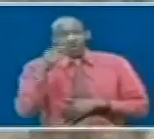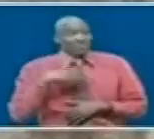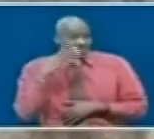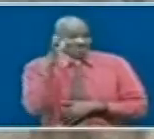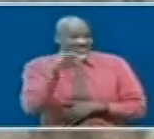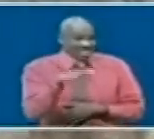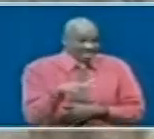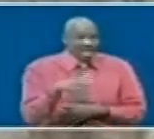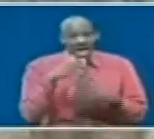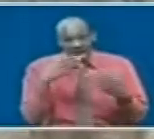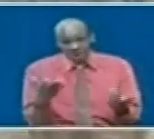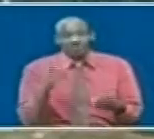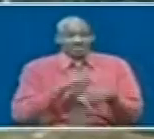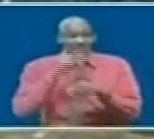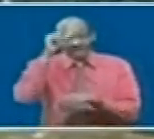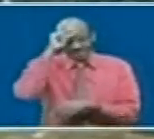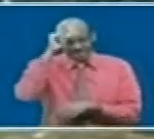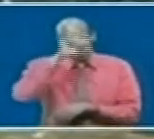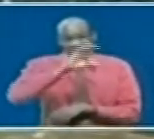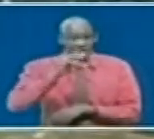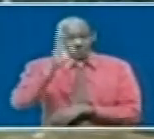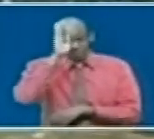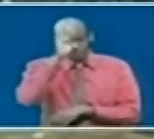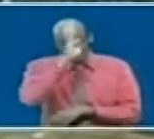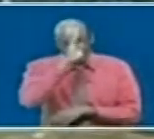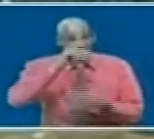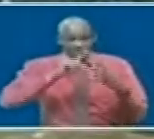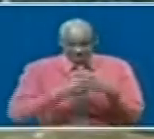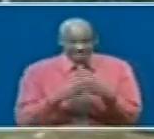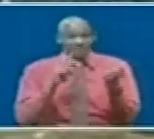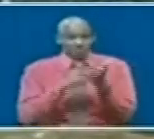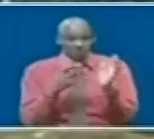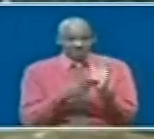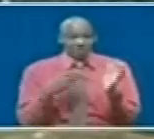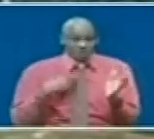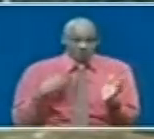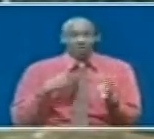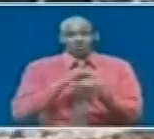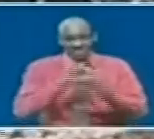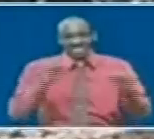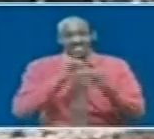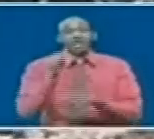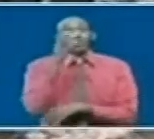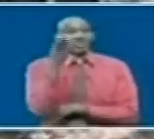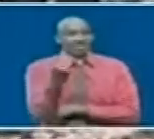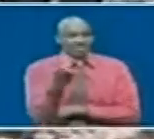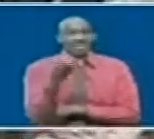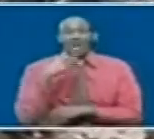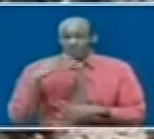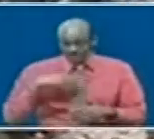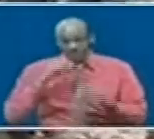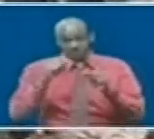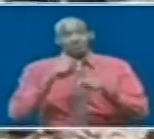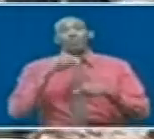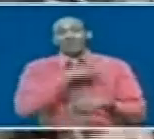hili, haswa baada ya serikali ya kaunti ya Bungoma kuanzisha mradi wa kuyasafisha maji ya bwawa hili ili wananchi